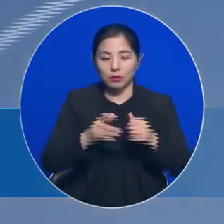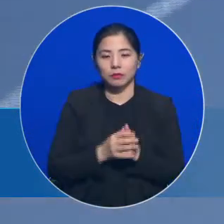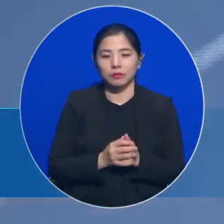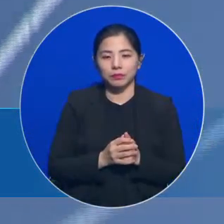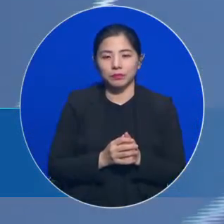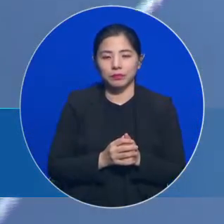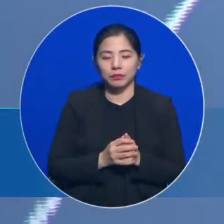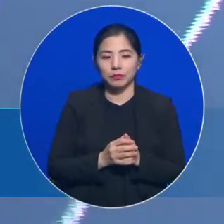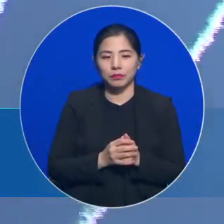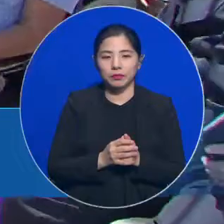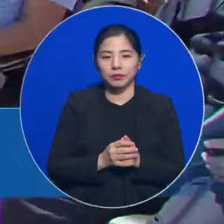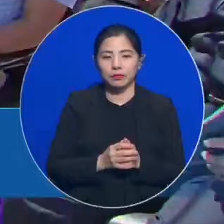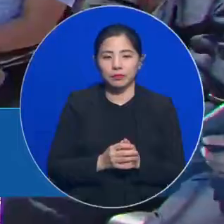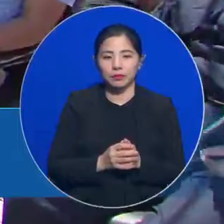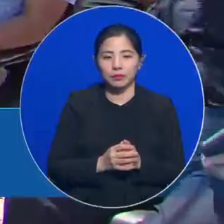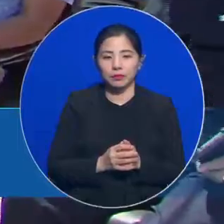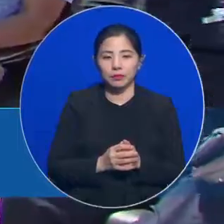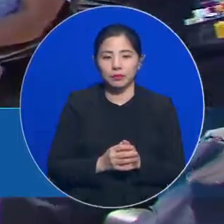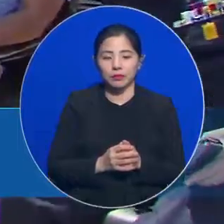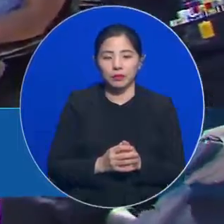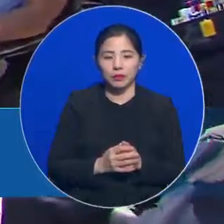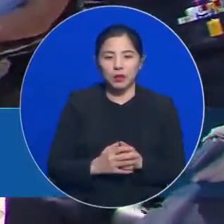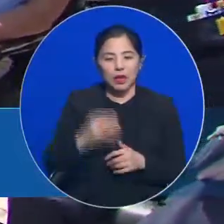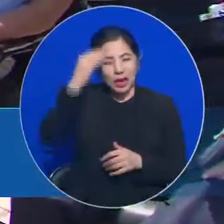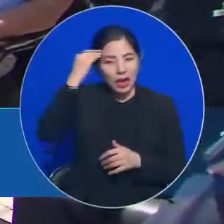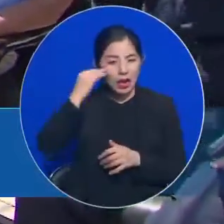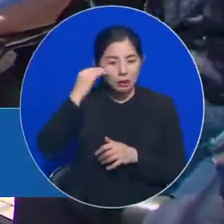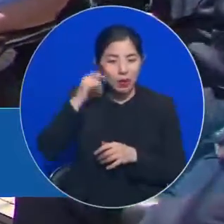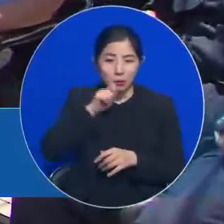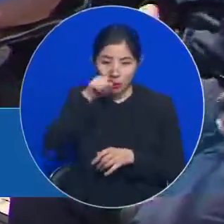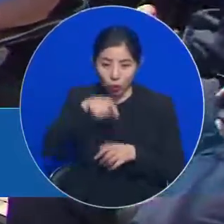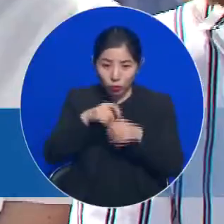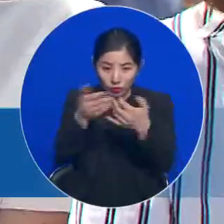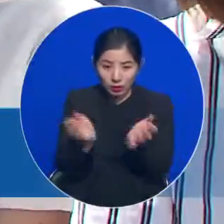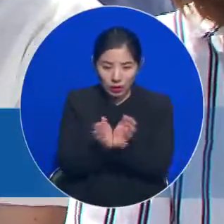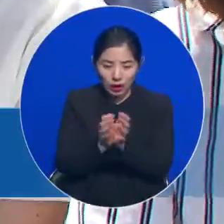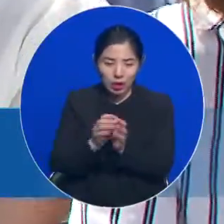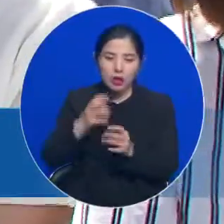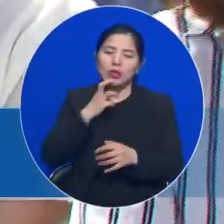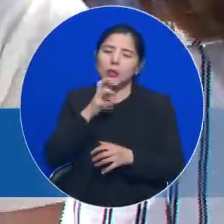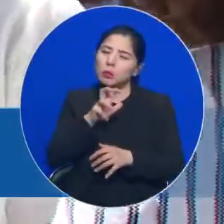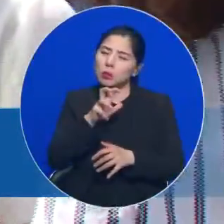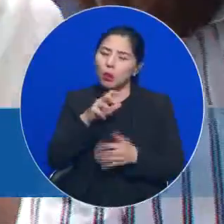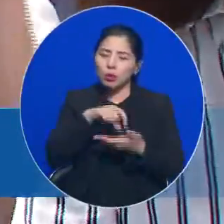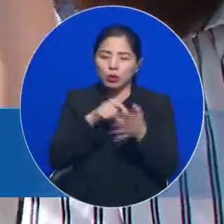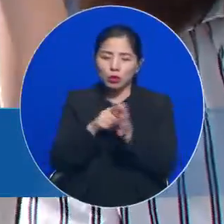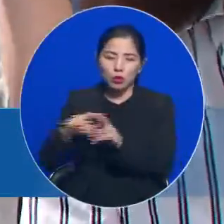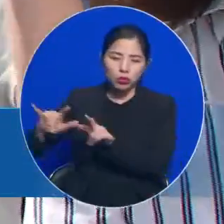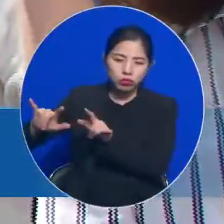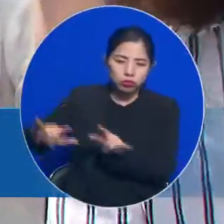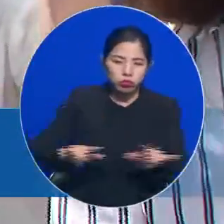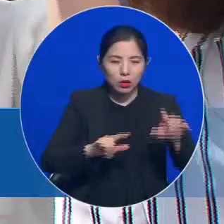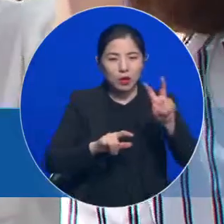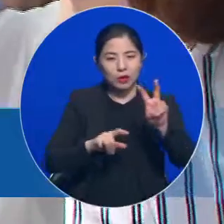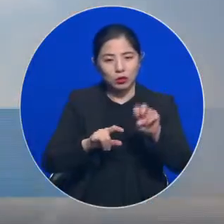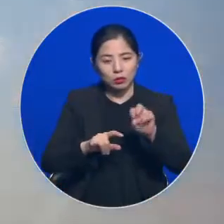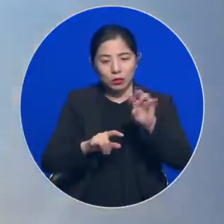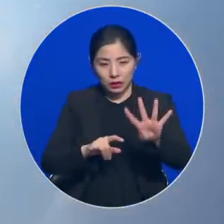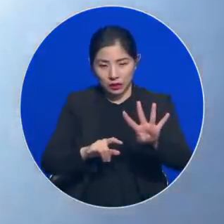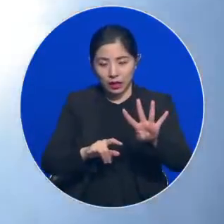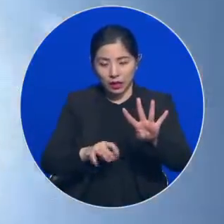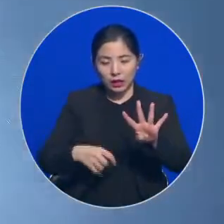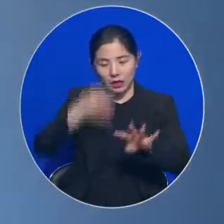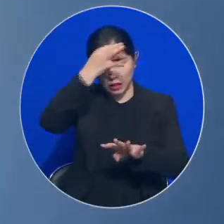브레이크 기동을 선보입니다. 블랙 이글스는 30여 분간 상공을 알면서 총 24가지의 고난도 기동을